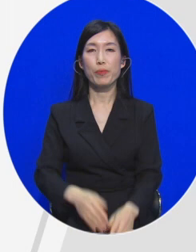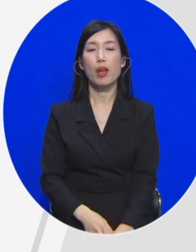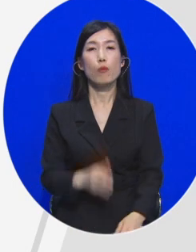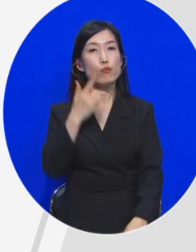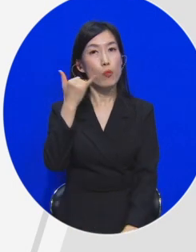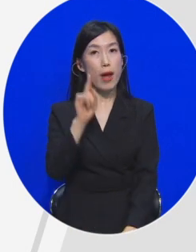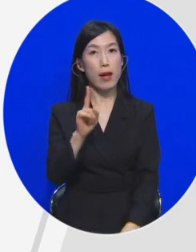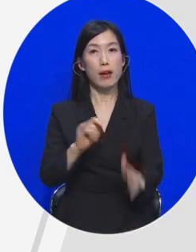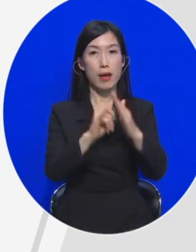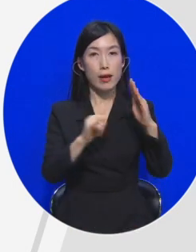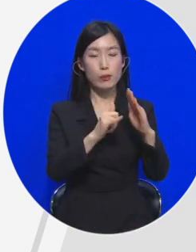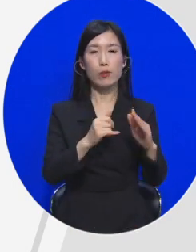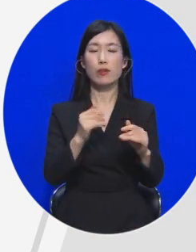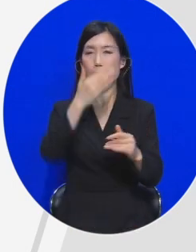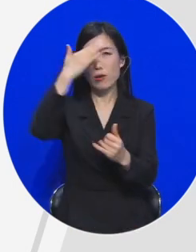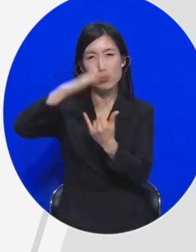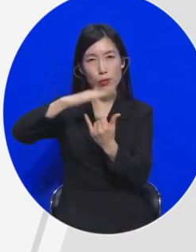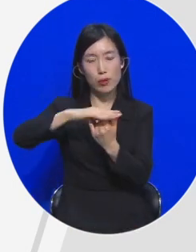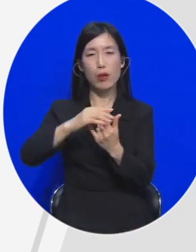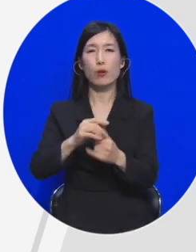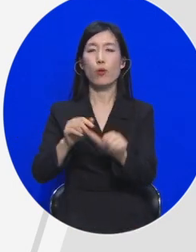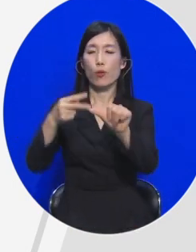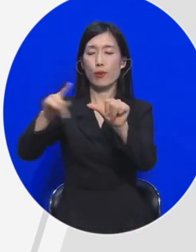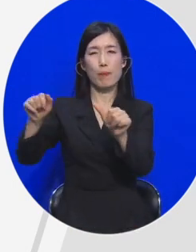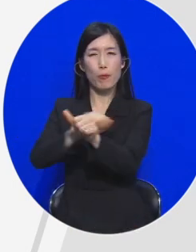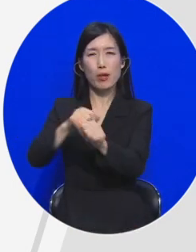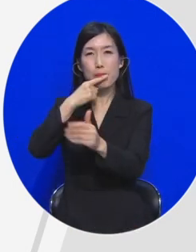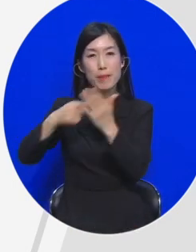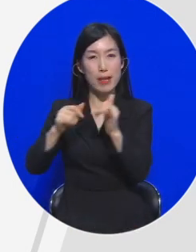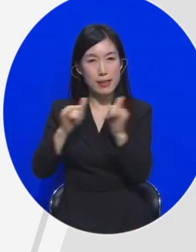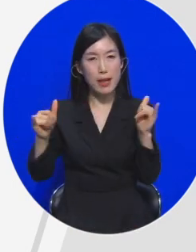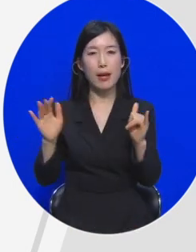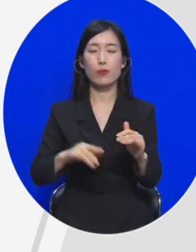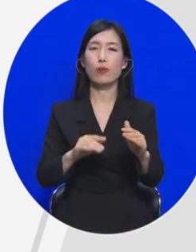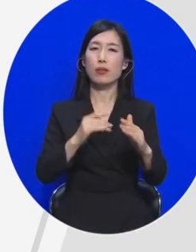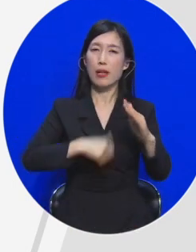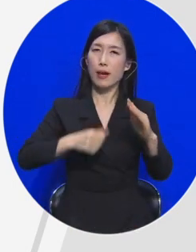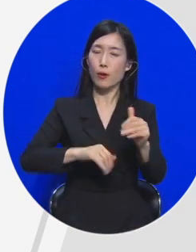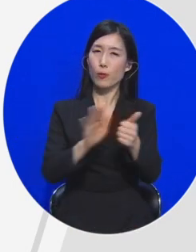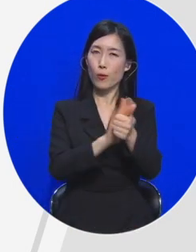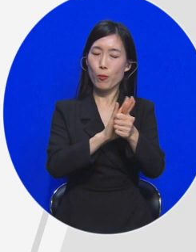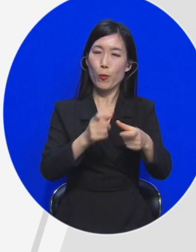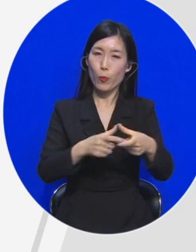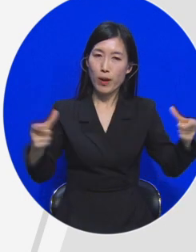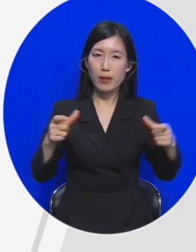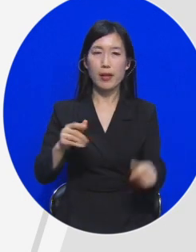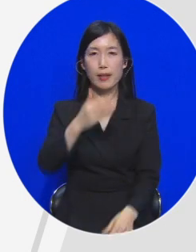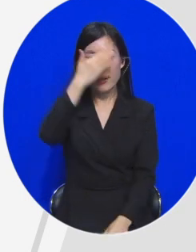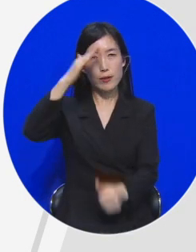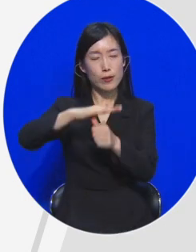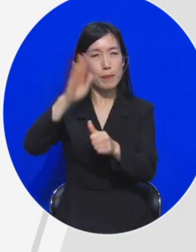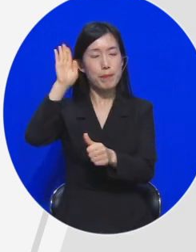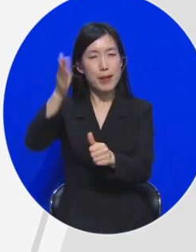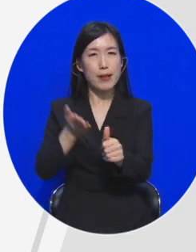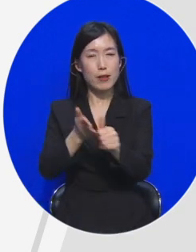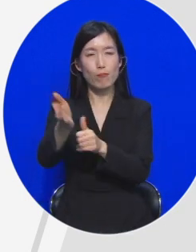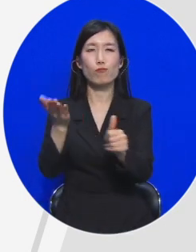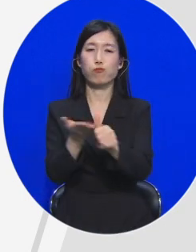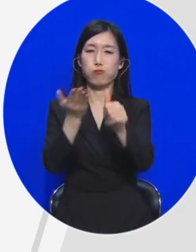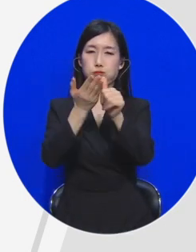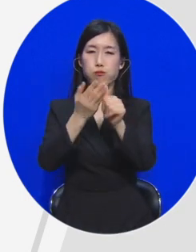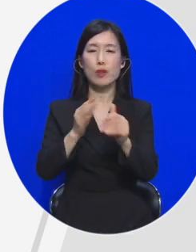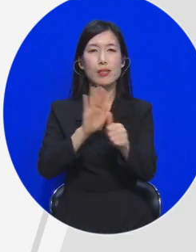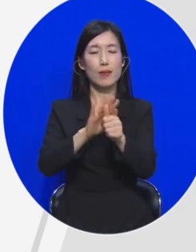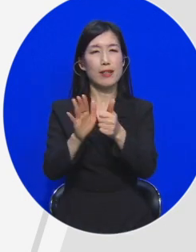한부모가족과 청소년 5대 폭력 피해자 지원 강화와 자녀돌봄 지원 학대 청소년 미래인재 육성 지원